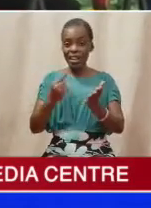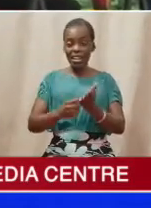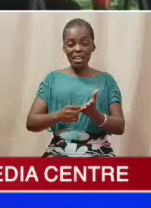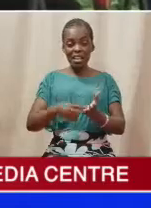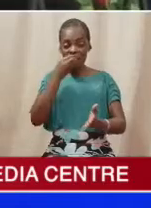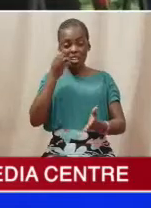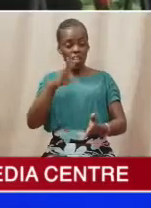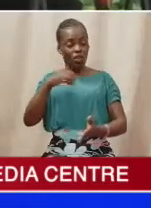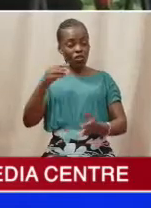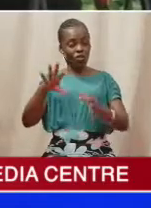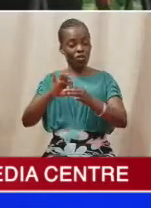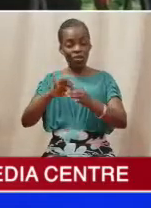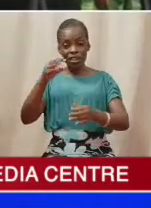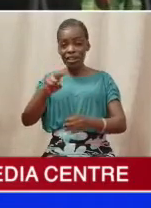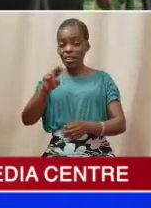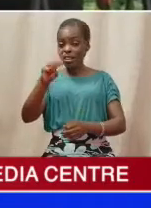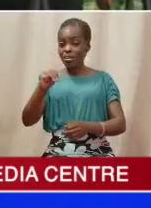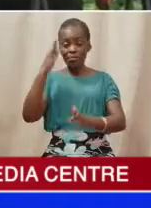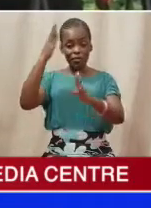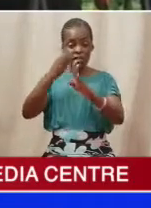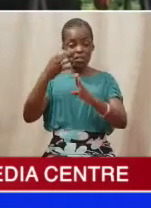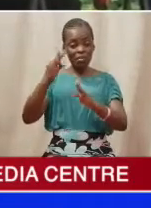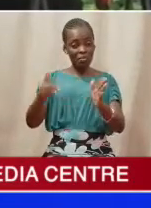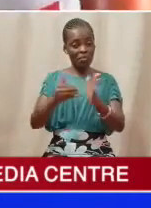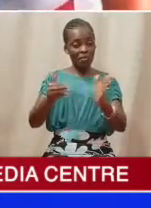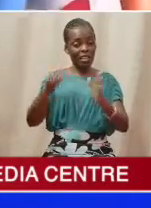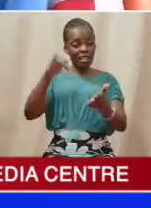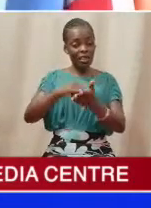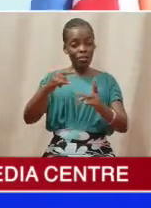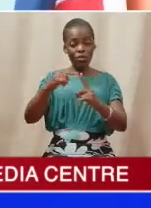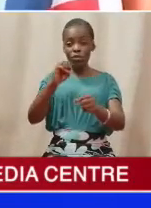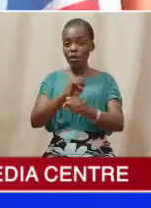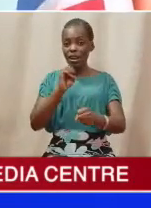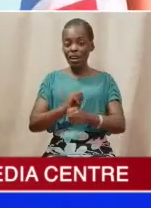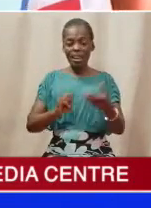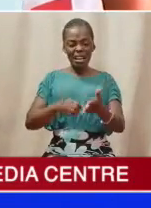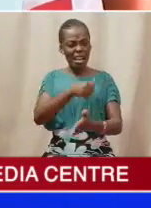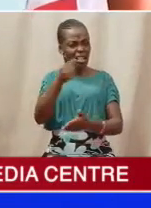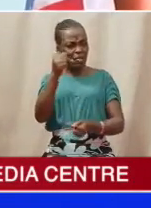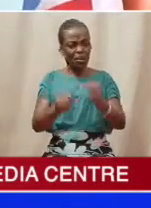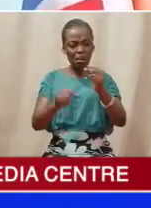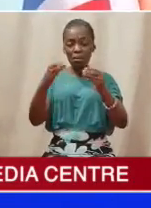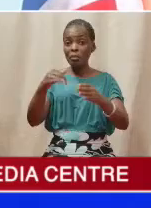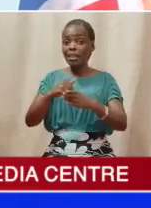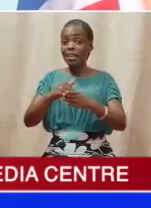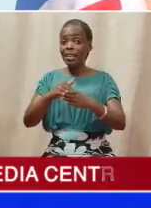ababa beegasse ku NRM amafuukuule n'ekigendererwa ekyokubalemesa okukola emirimu. Waliwo ebibiina ebimu mu